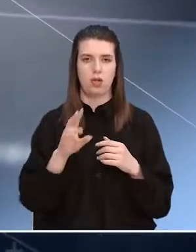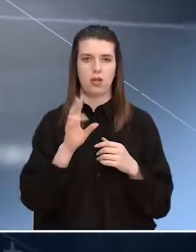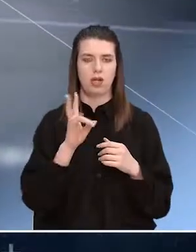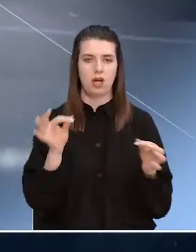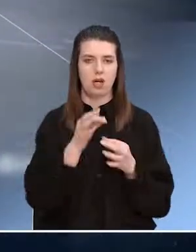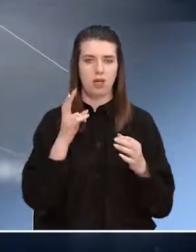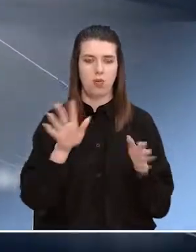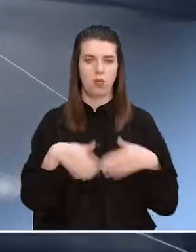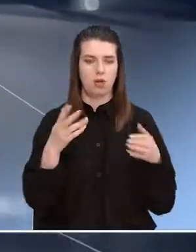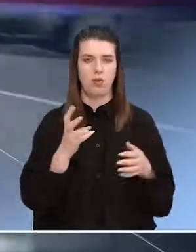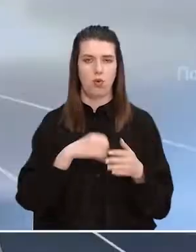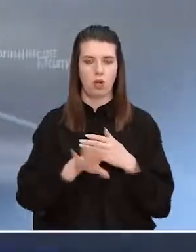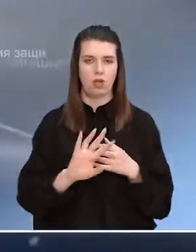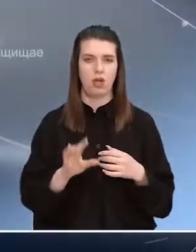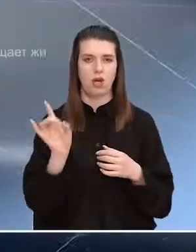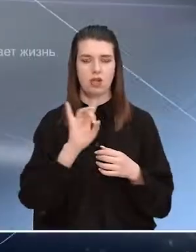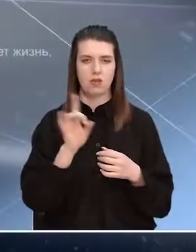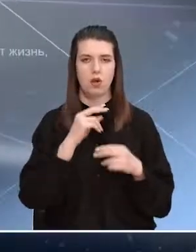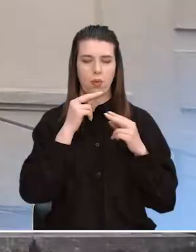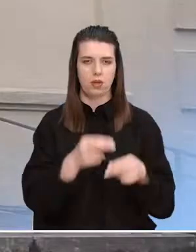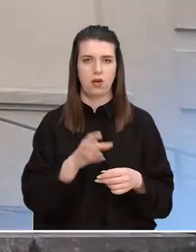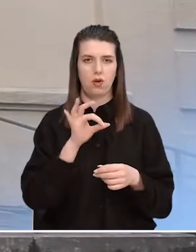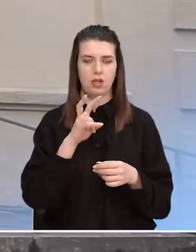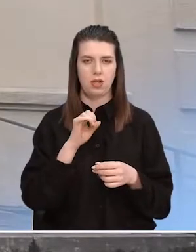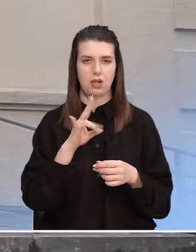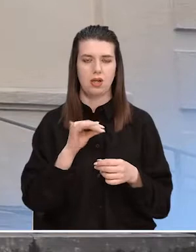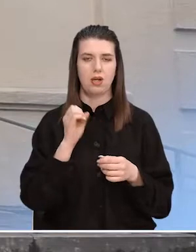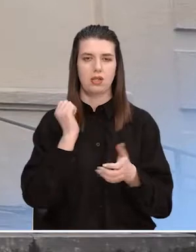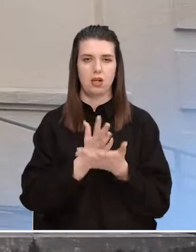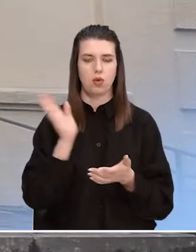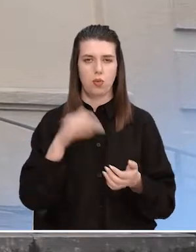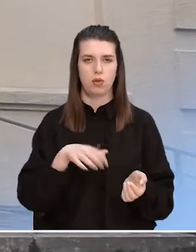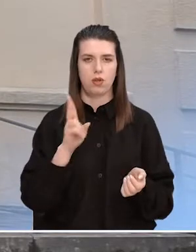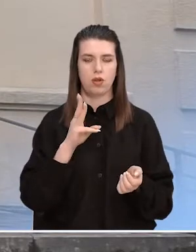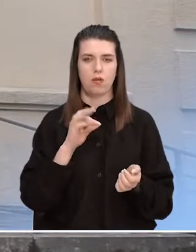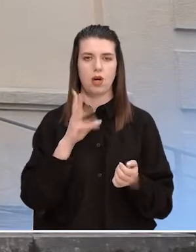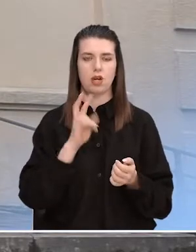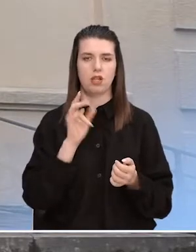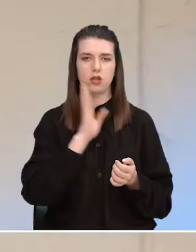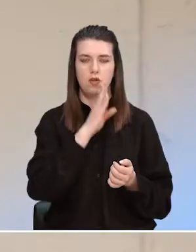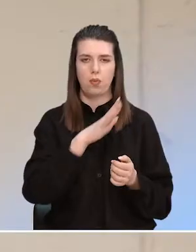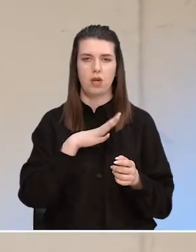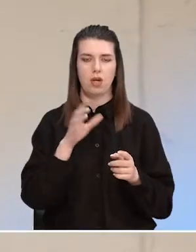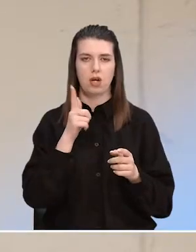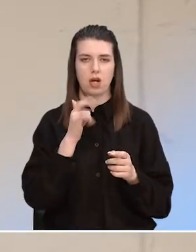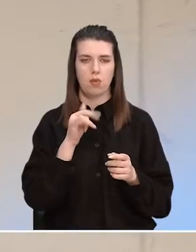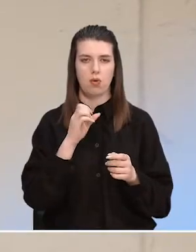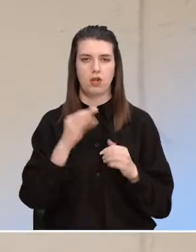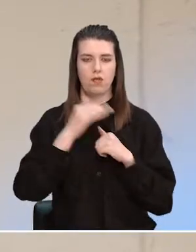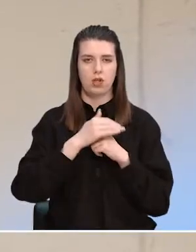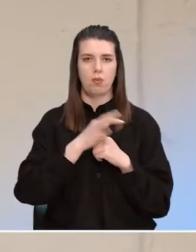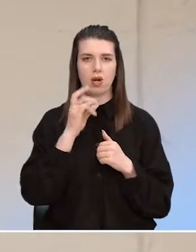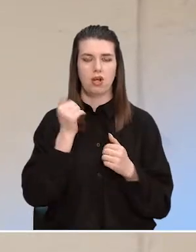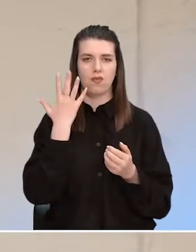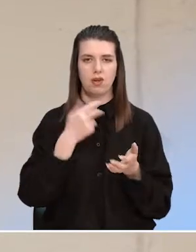пустым с места преступления никогда не уходил ростовчанка обратилась в отделении полиции сразу после того как на женщину был